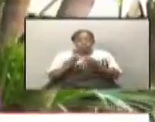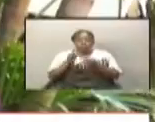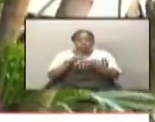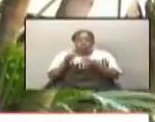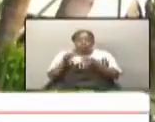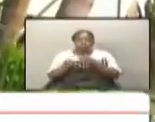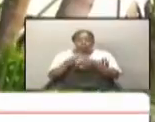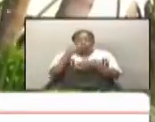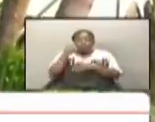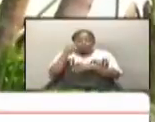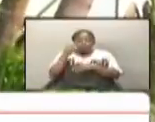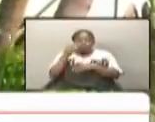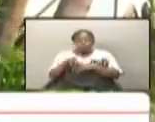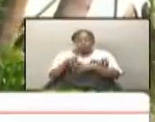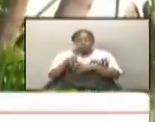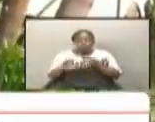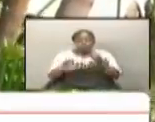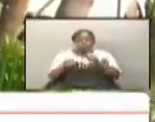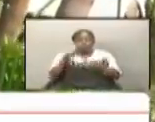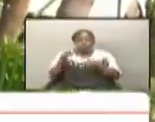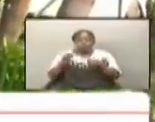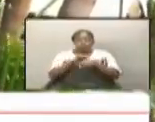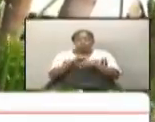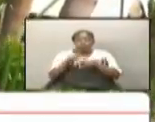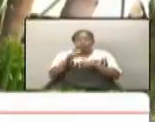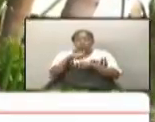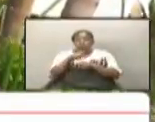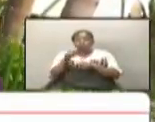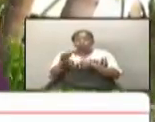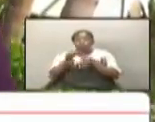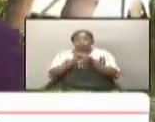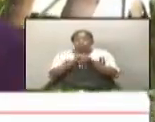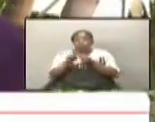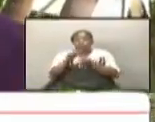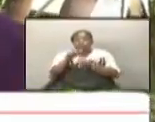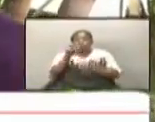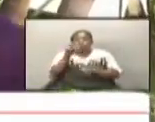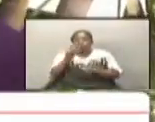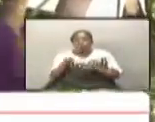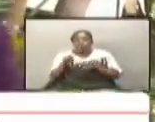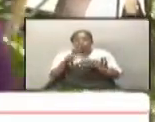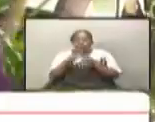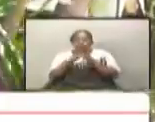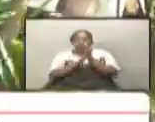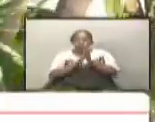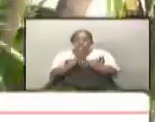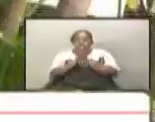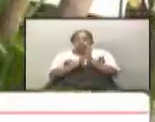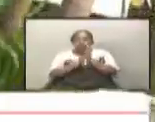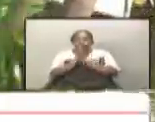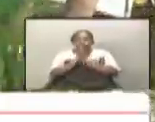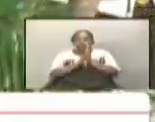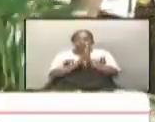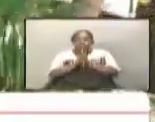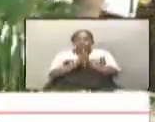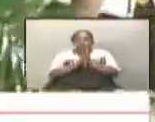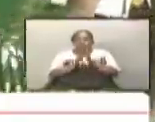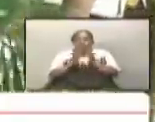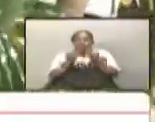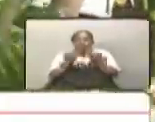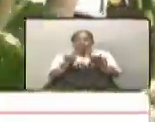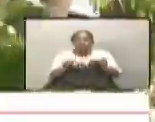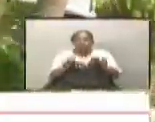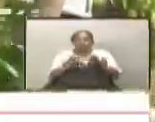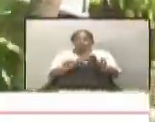ina kolomu ye ya fulumanga bulwa mukaga ngabuli omwaje tanira so